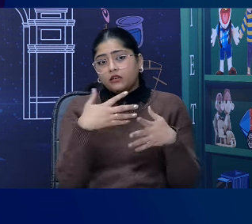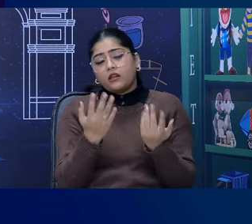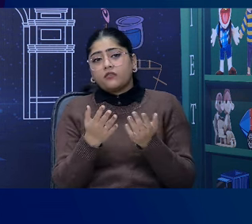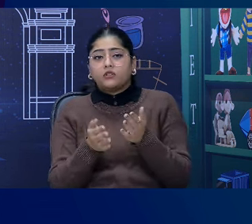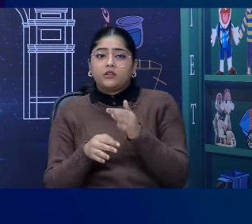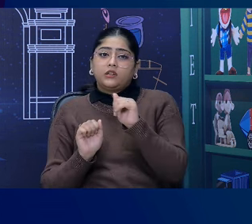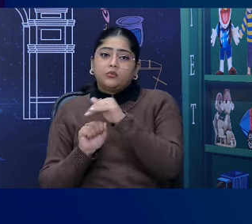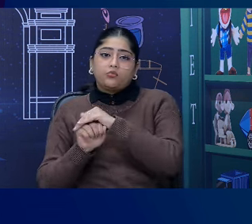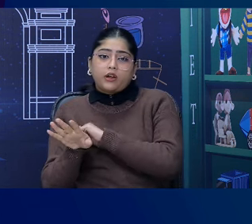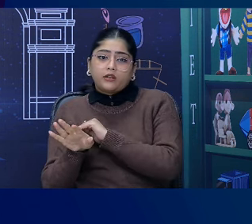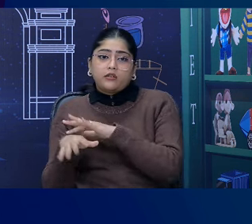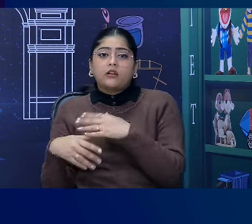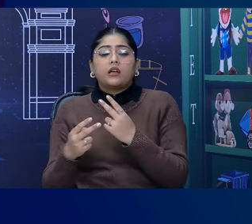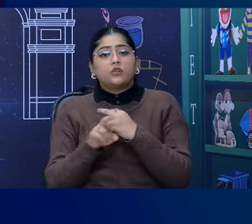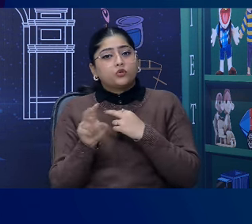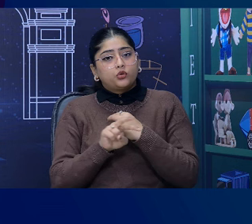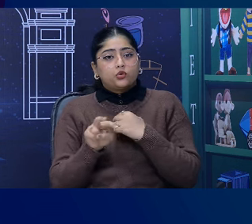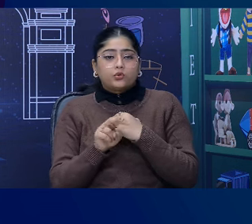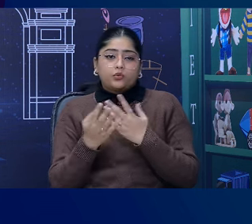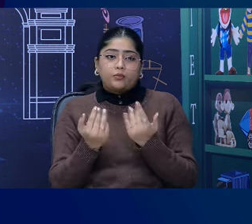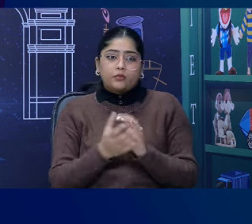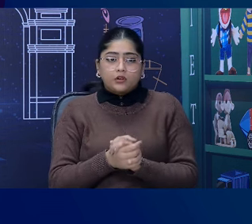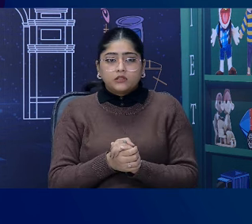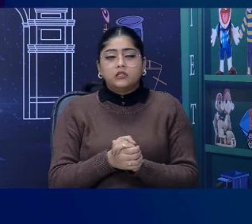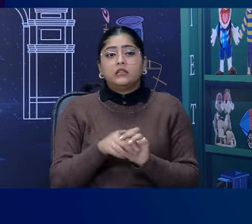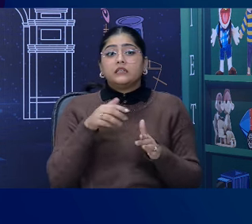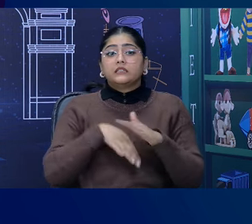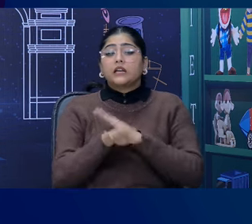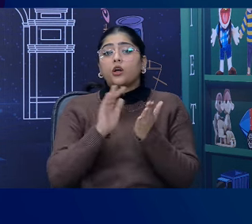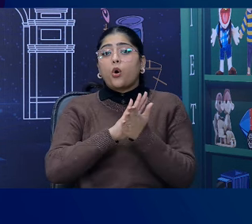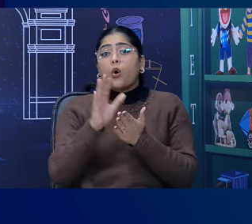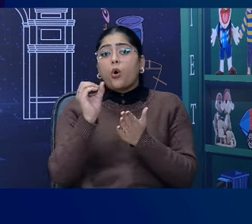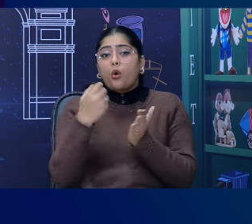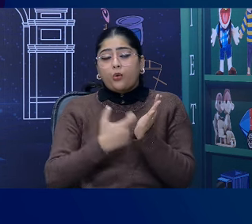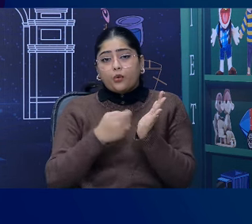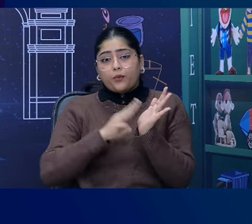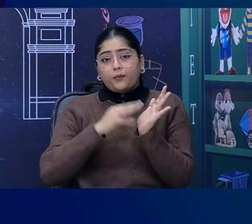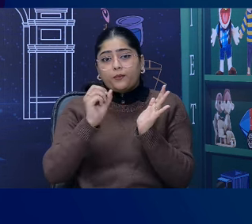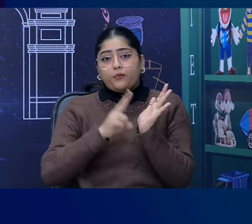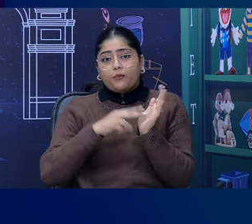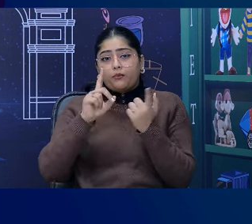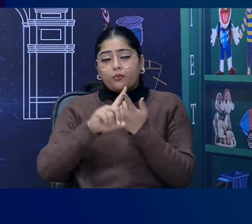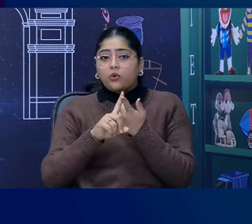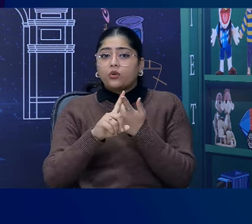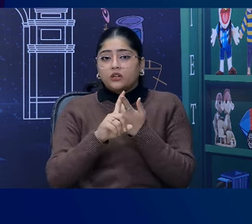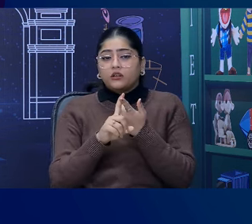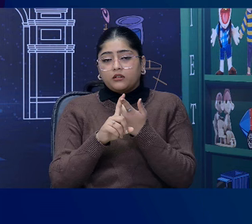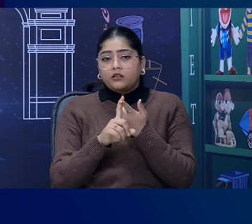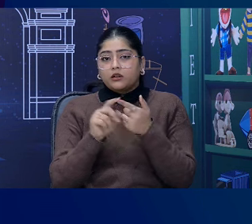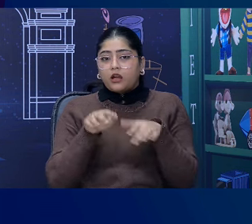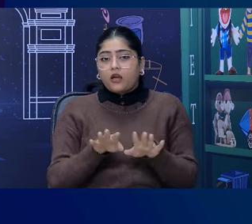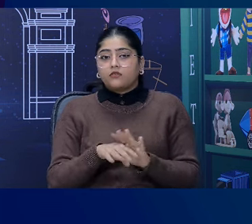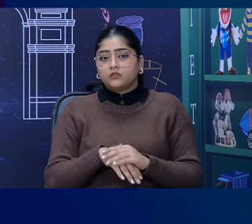आप फाइट करेंगे या भागेंगे वह एक हॉर्मोन रिलीज करता है आपके दोनों एक्शंस में से जो भी आप एक्शन ले रहे हैं उसको सपोर्ट करने के